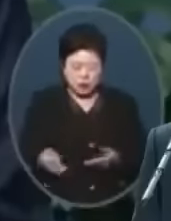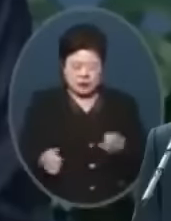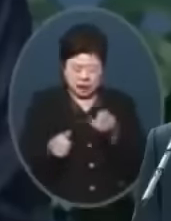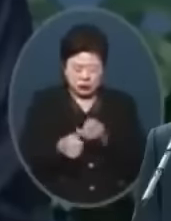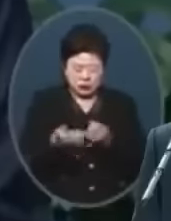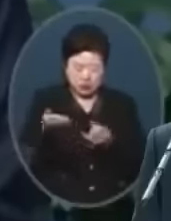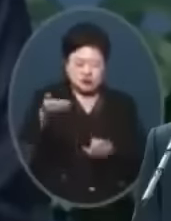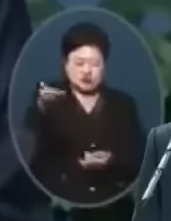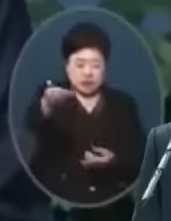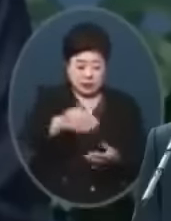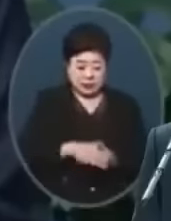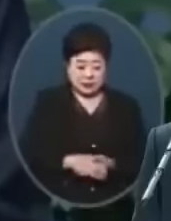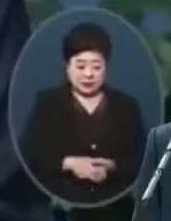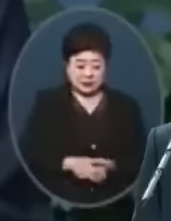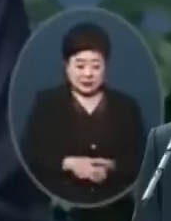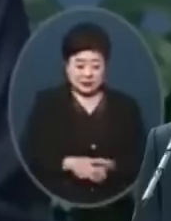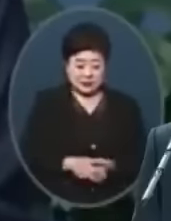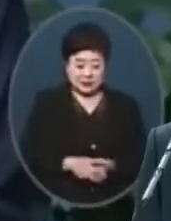그런데